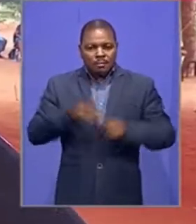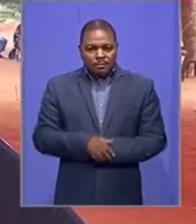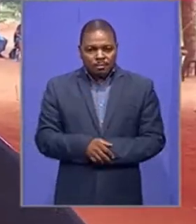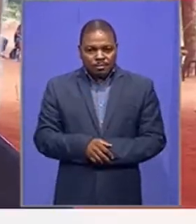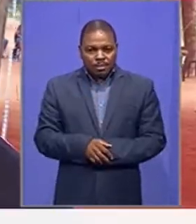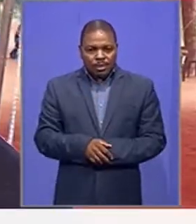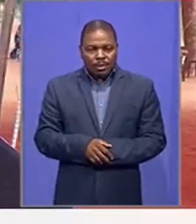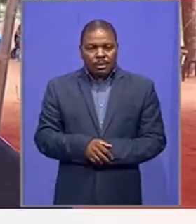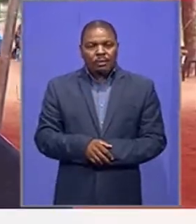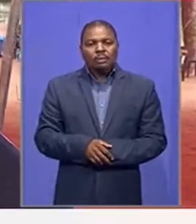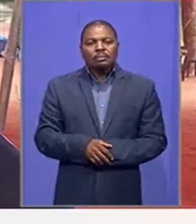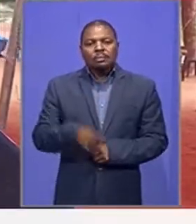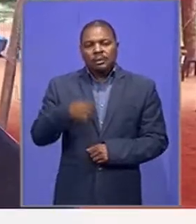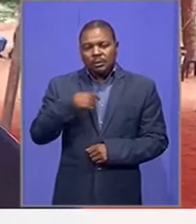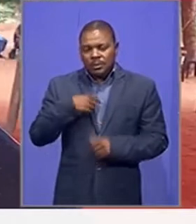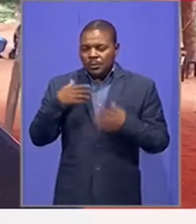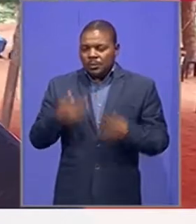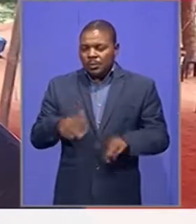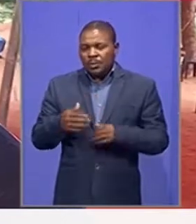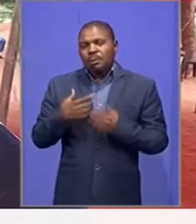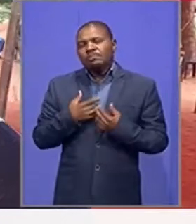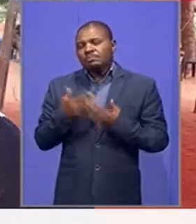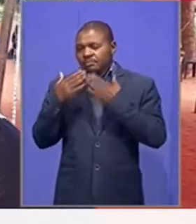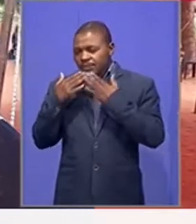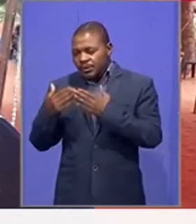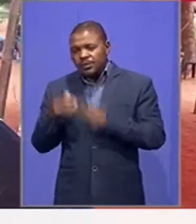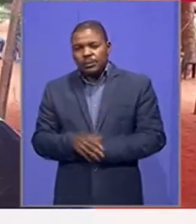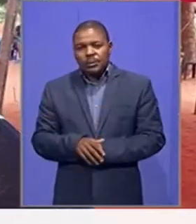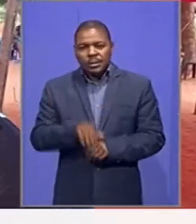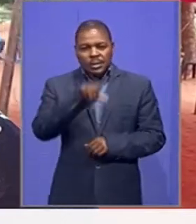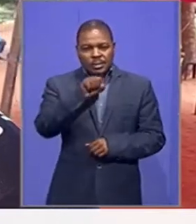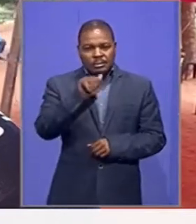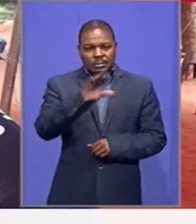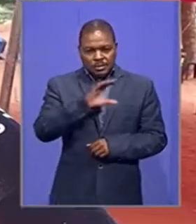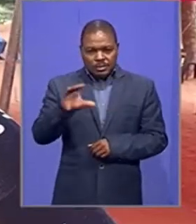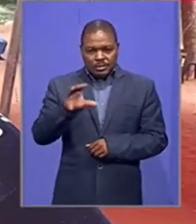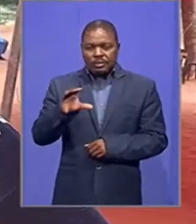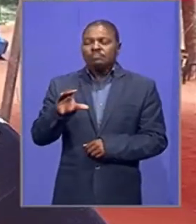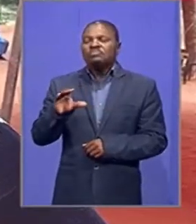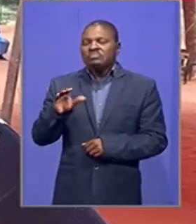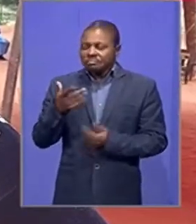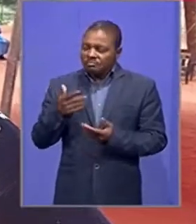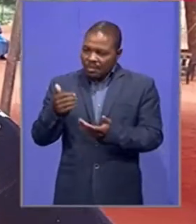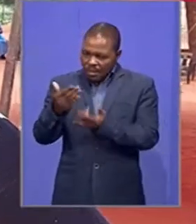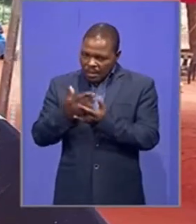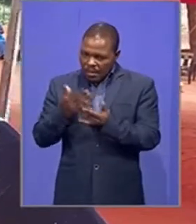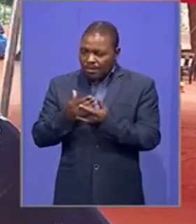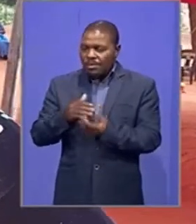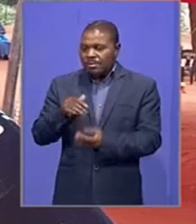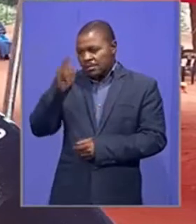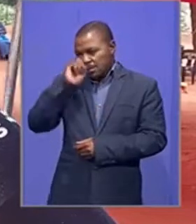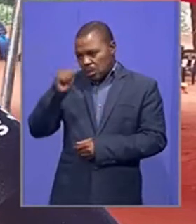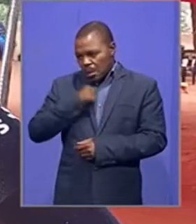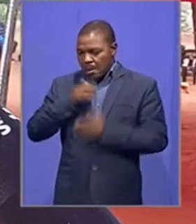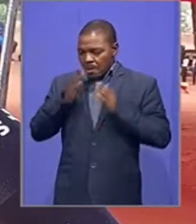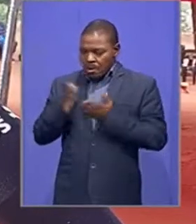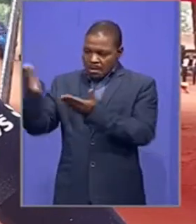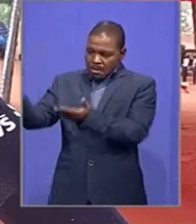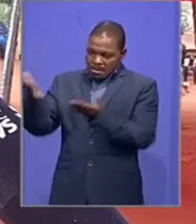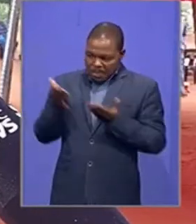ditebogo se ba SABC ba reetse go sona gore kgone humana mmele wa ausi wa ka re go tsebe gore